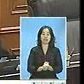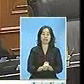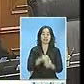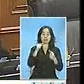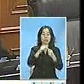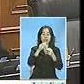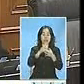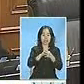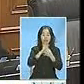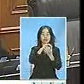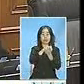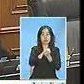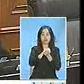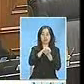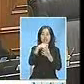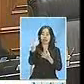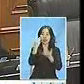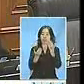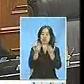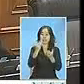สภาผัวเมียนี